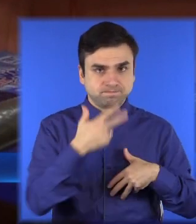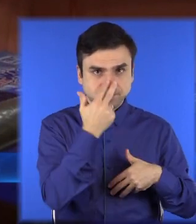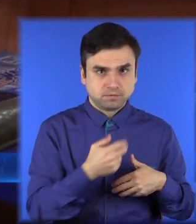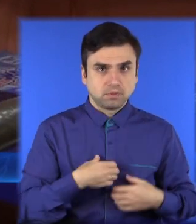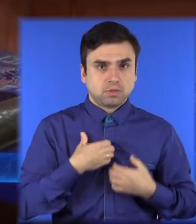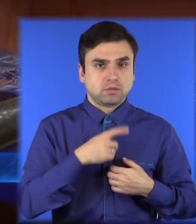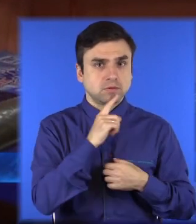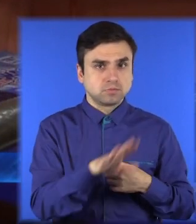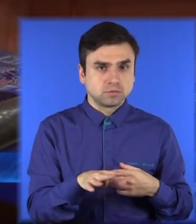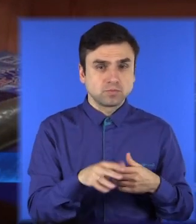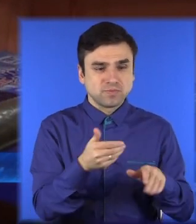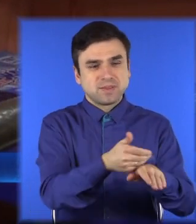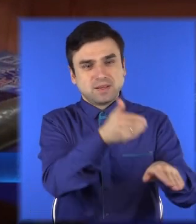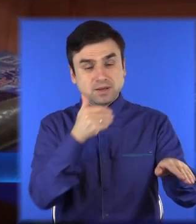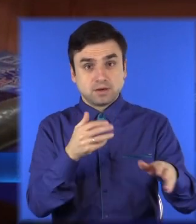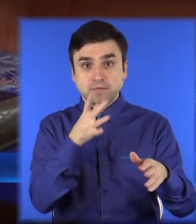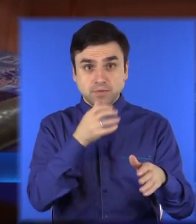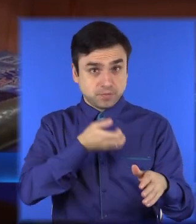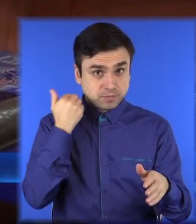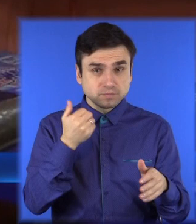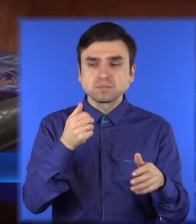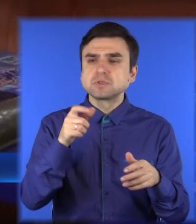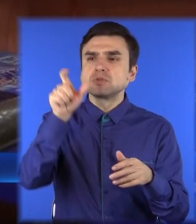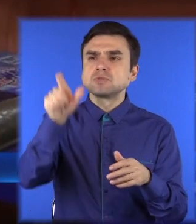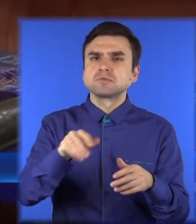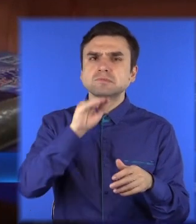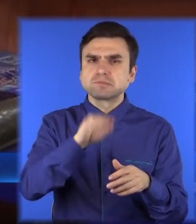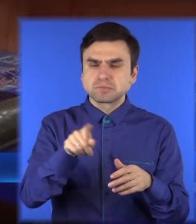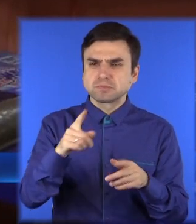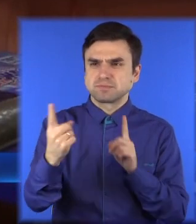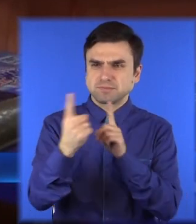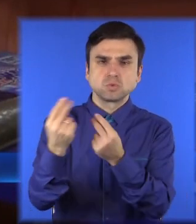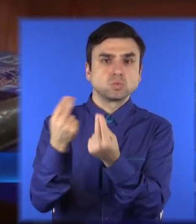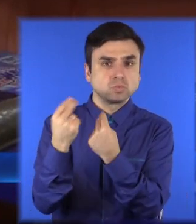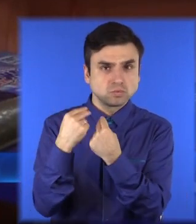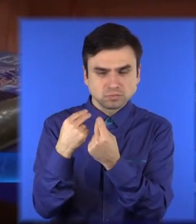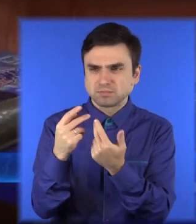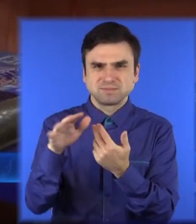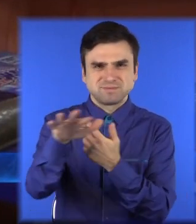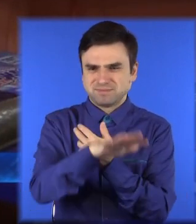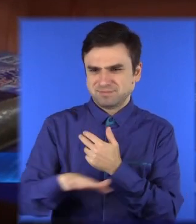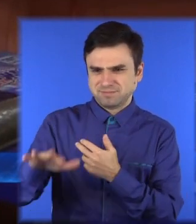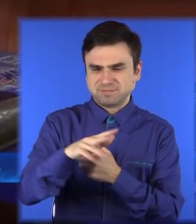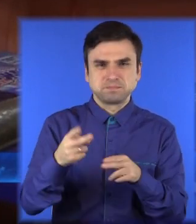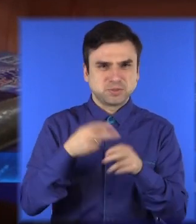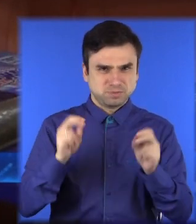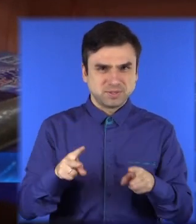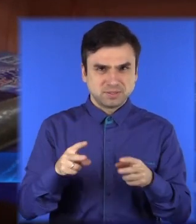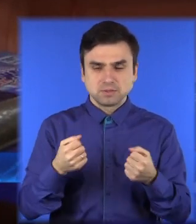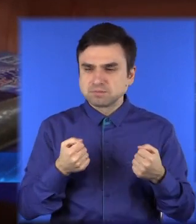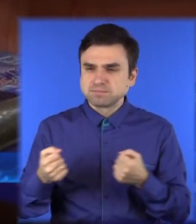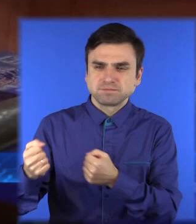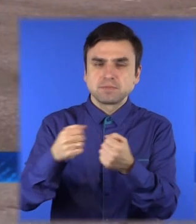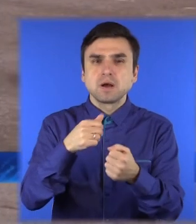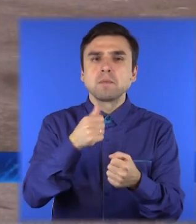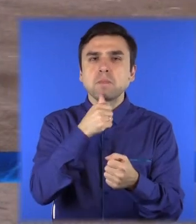времени, можно что? Найти инструктора хорошего, специалиста, найти площадку безопасную и выполнять элементы